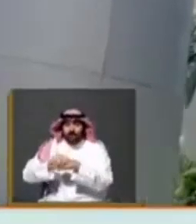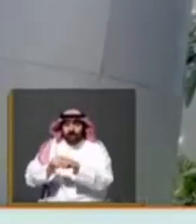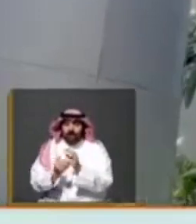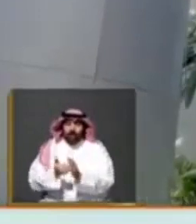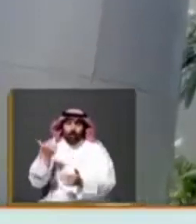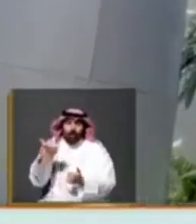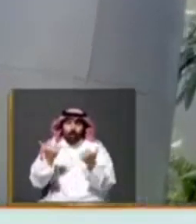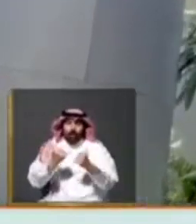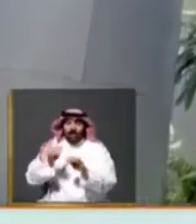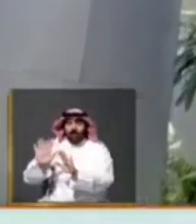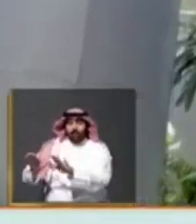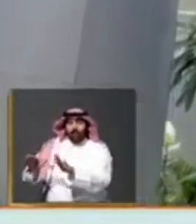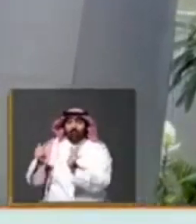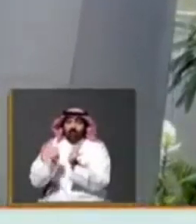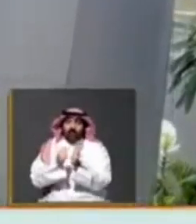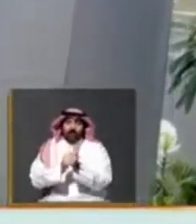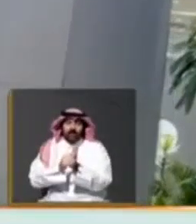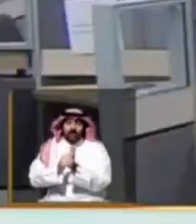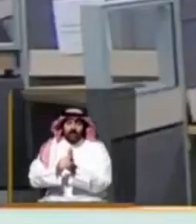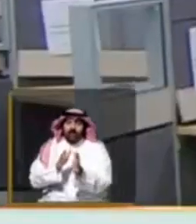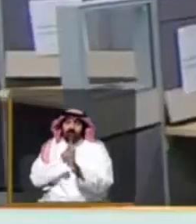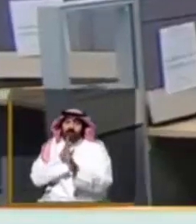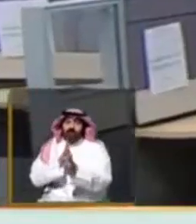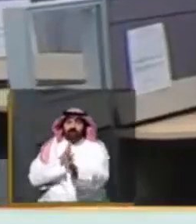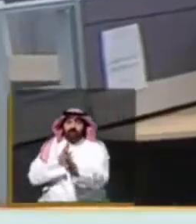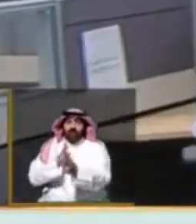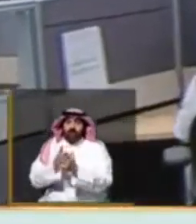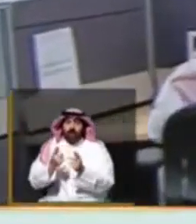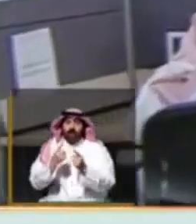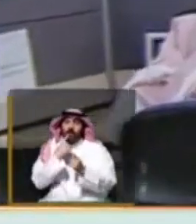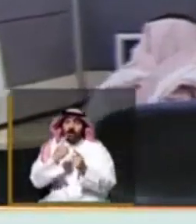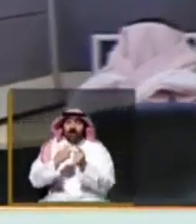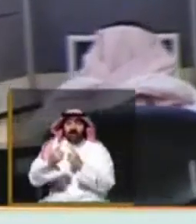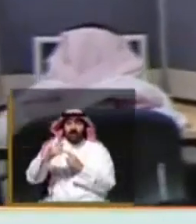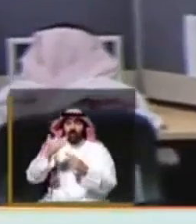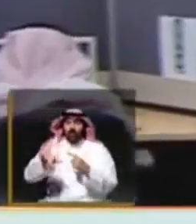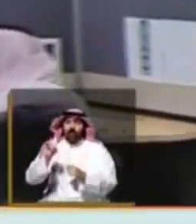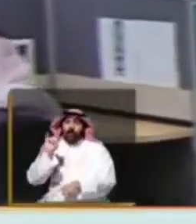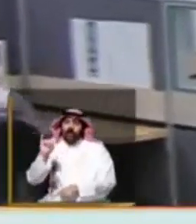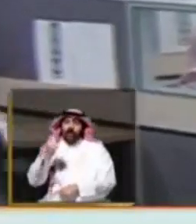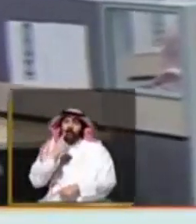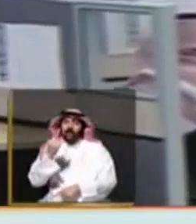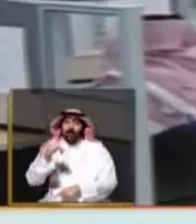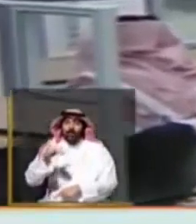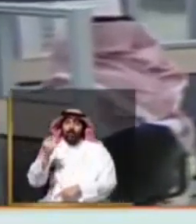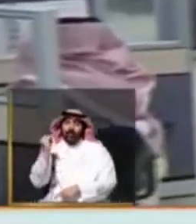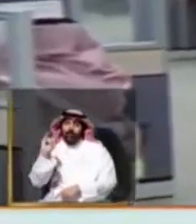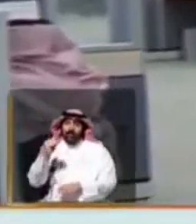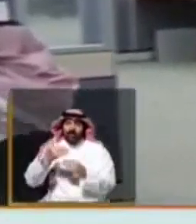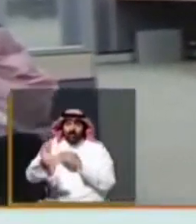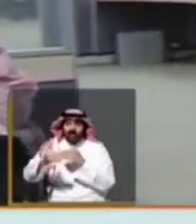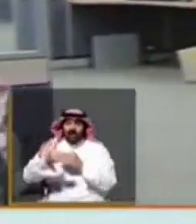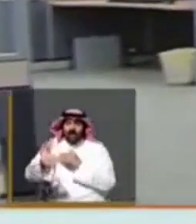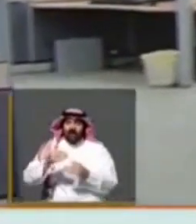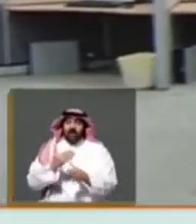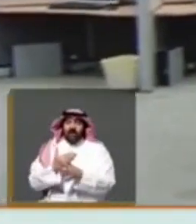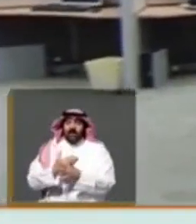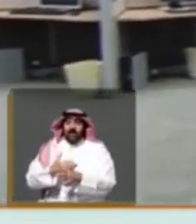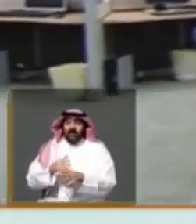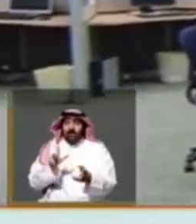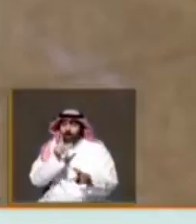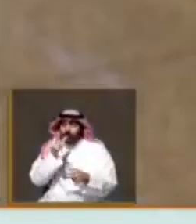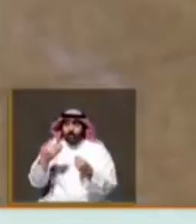والصابون والجلوس في البيت وتجنب الزحام ووضع مسافة متر ونصف بينك وبين من حولك، بالإضافة إلى تطبيق